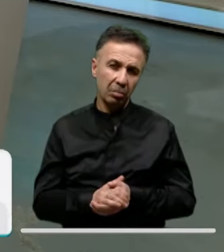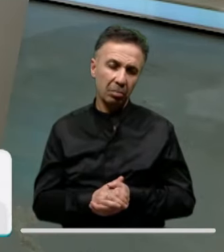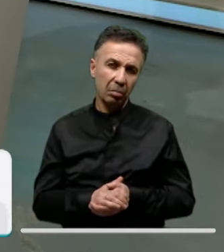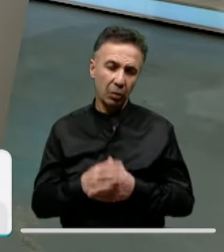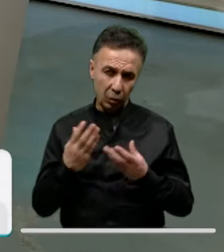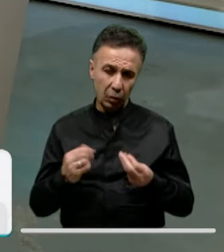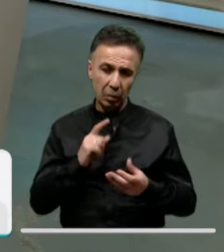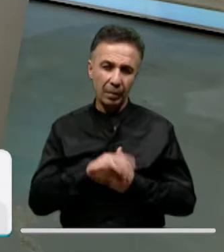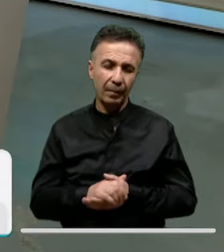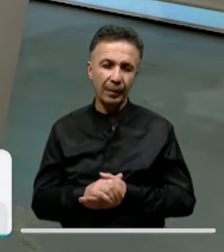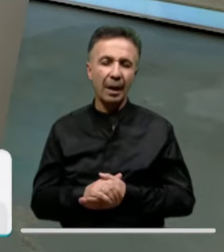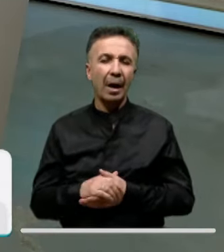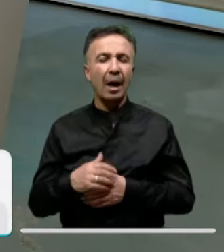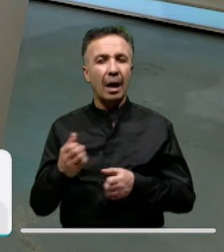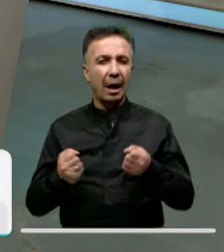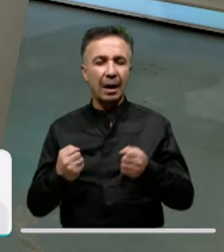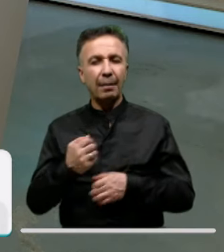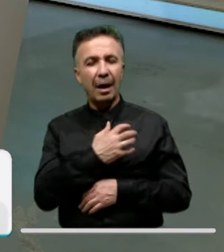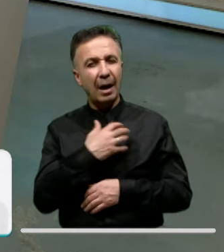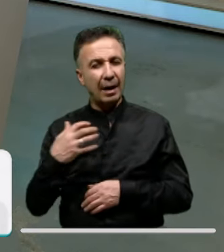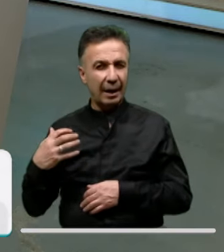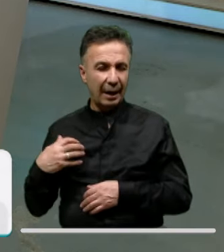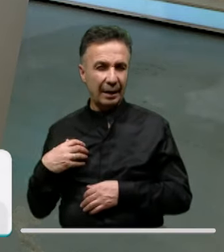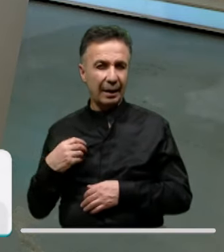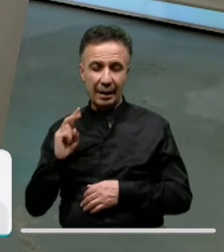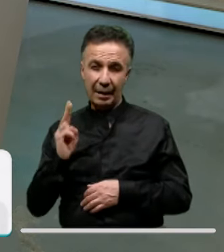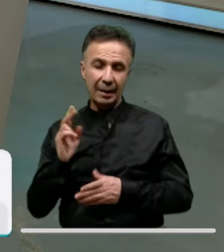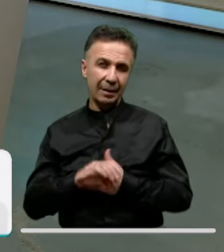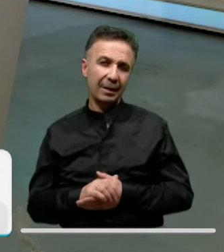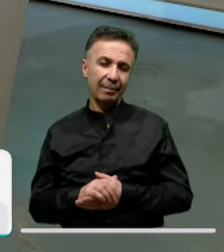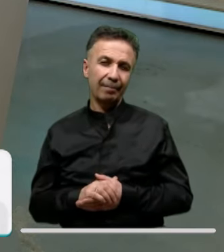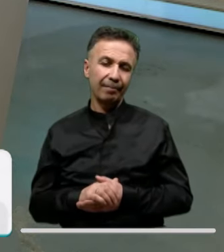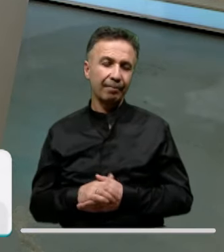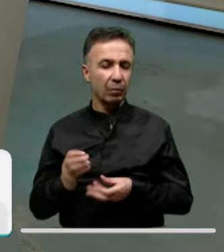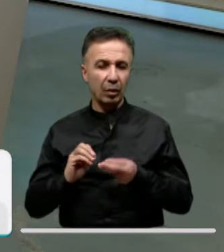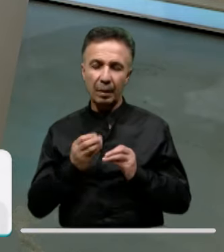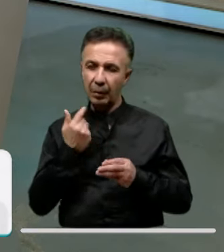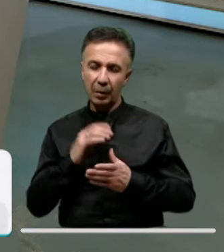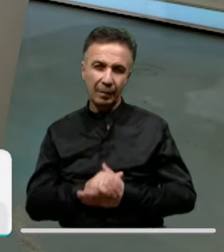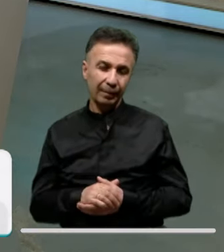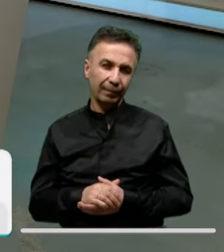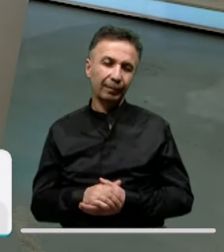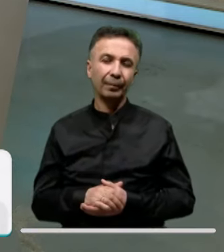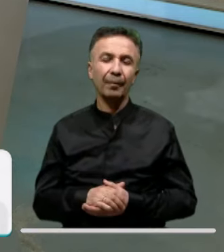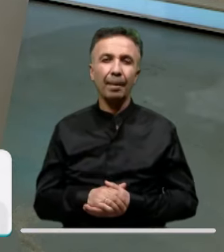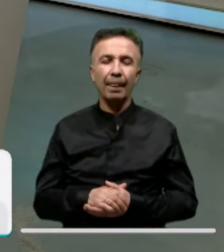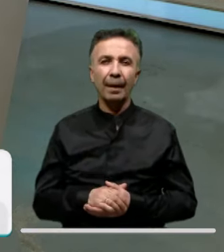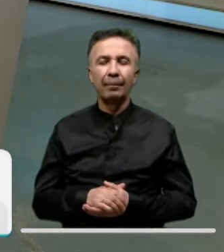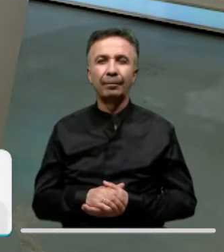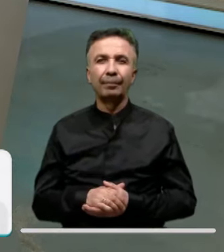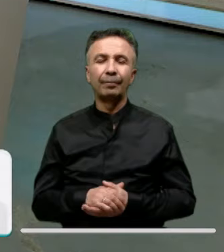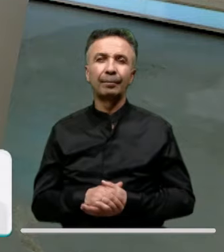Araba aslında annenin oluyor. Evet. Tamam bunun da altını çizelim. Böyleyse araba onunsa sorun yok. Ben şöyle çok sahadan